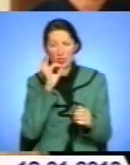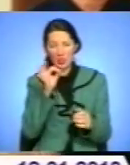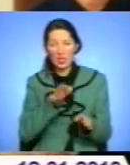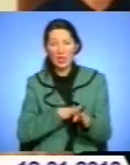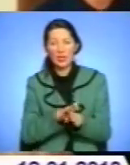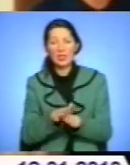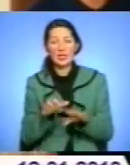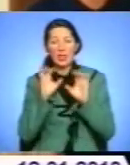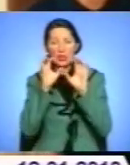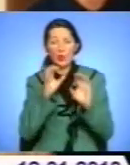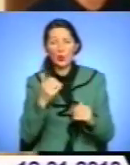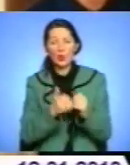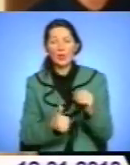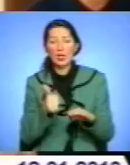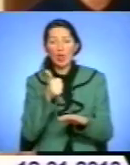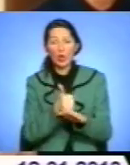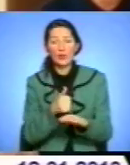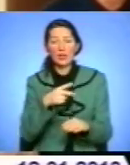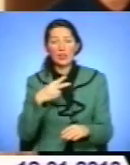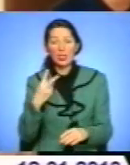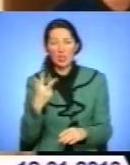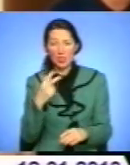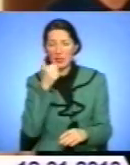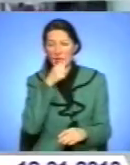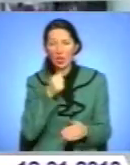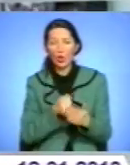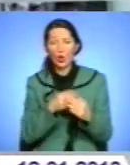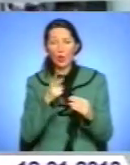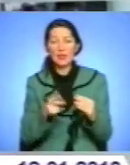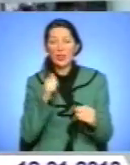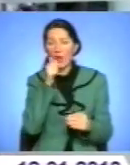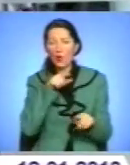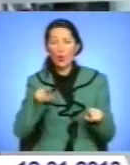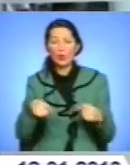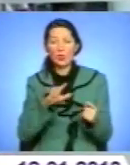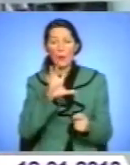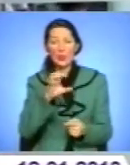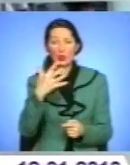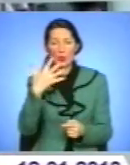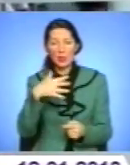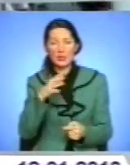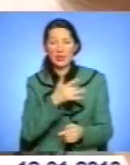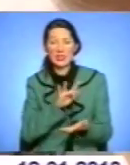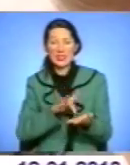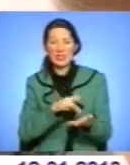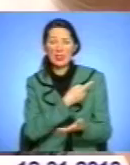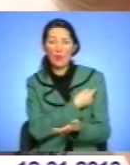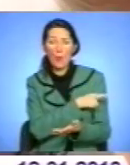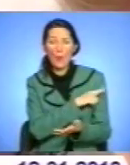серед пріоритетів на 2014 рік. До кінця року створять 550 центрів медсандопомоги.